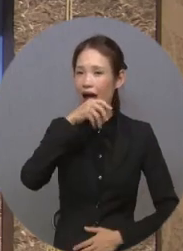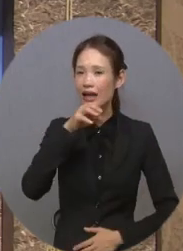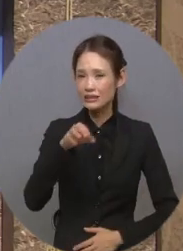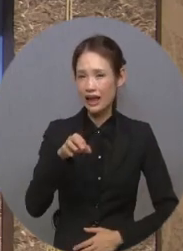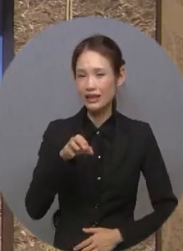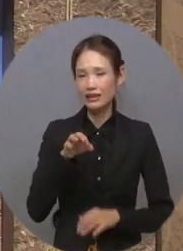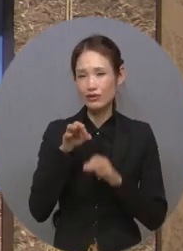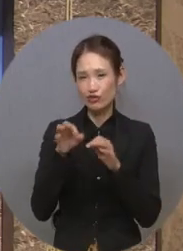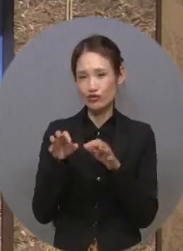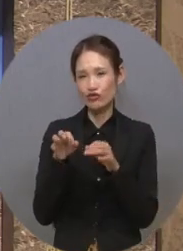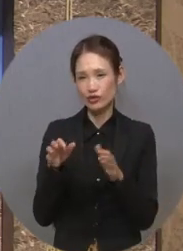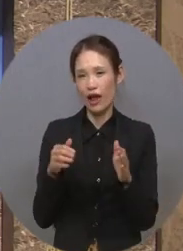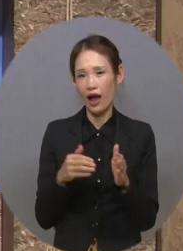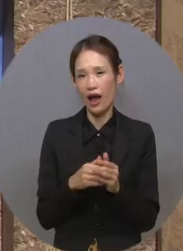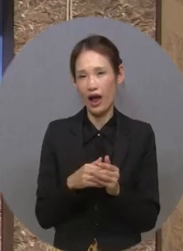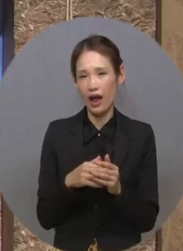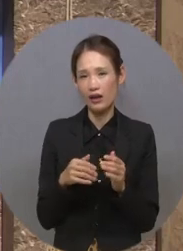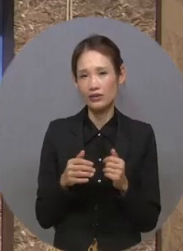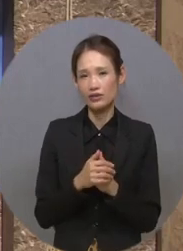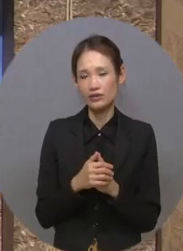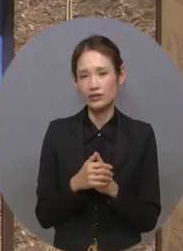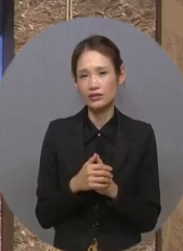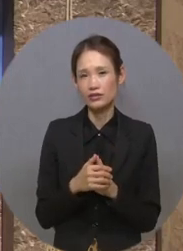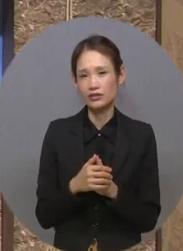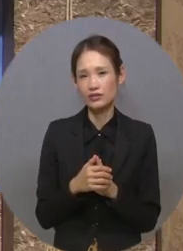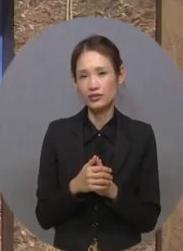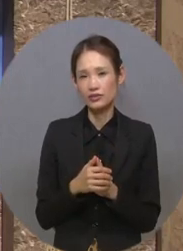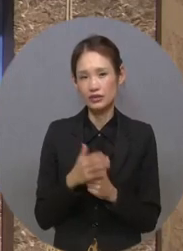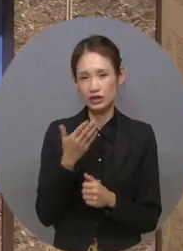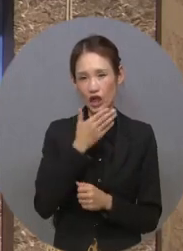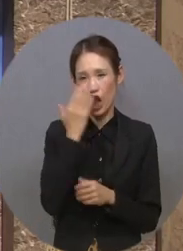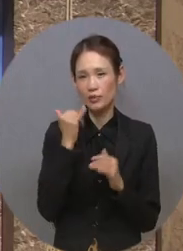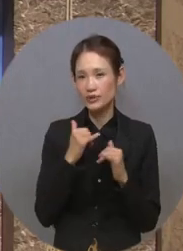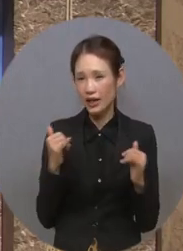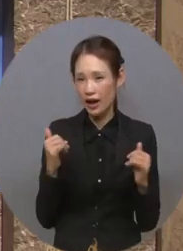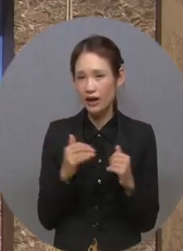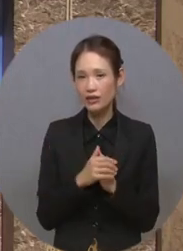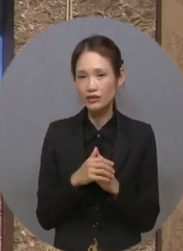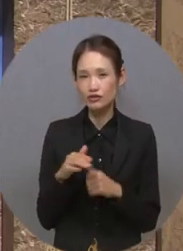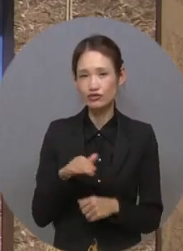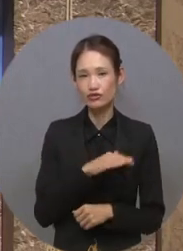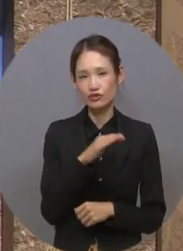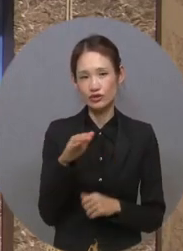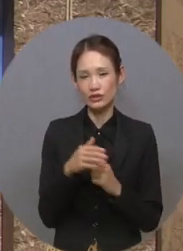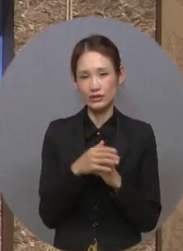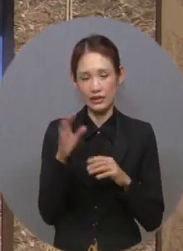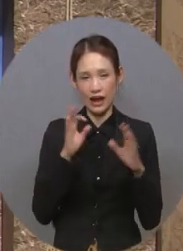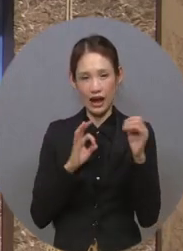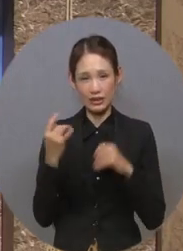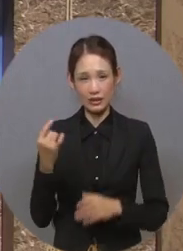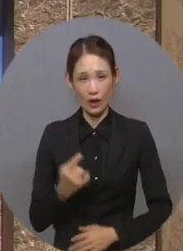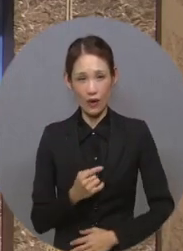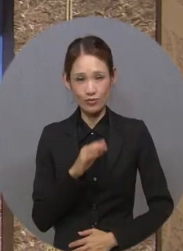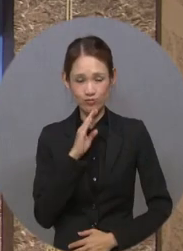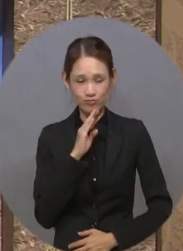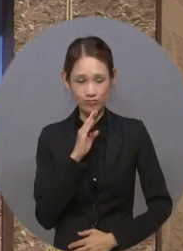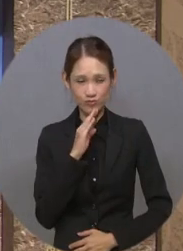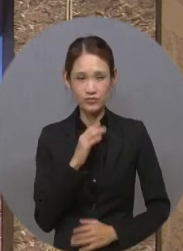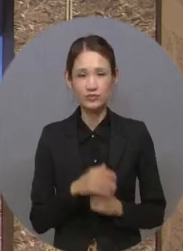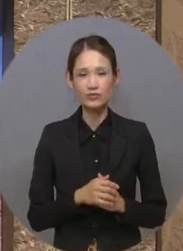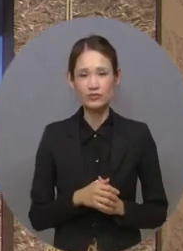발전하더라고요. 아, 또 교육이 또 잘 발전해야 또 젊은 층들이 우리 양주로 많이 유입이 되잖아요. 그죠? 그쵸. 네,